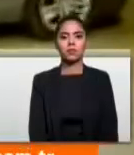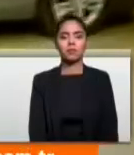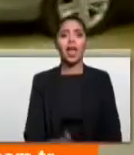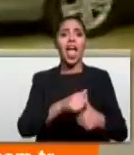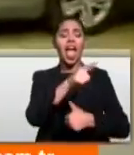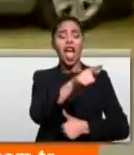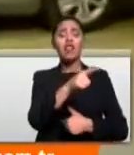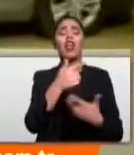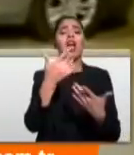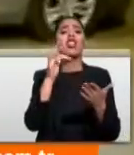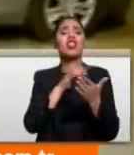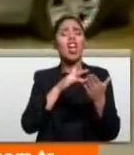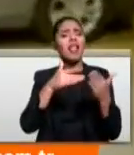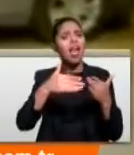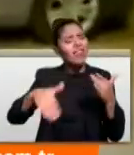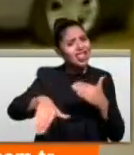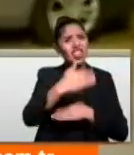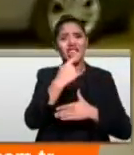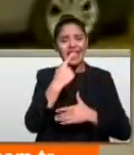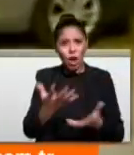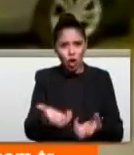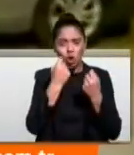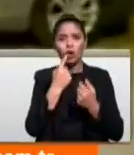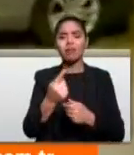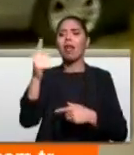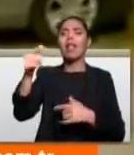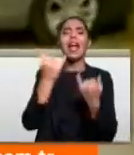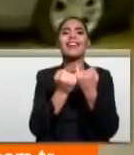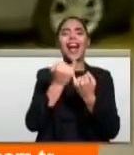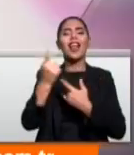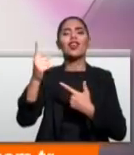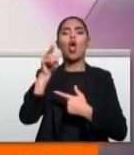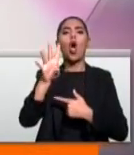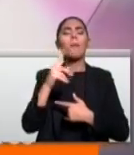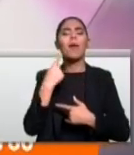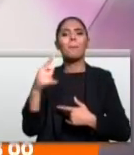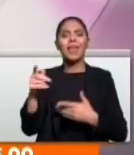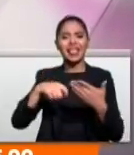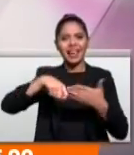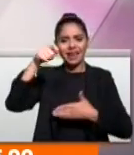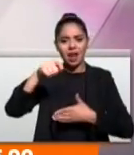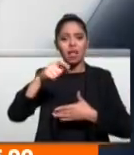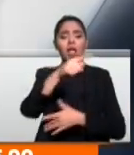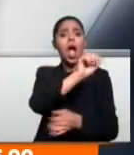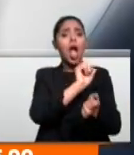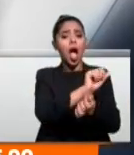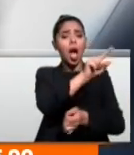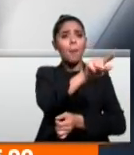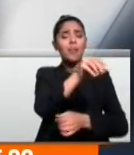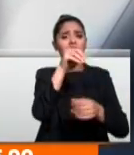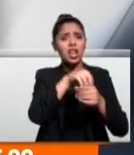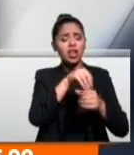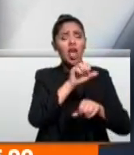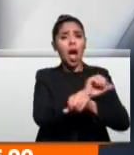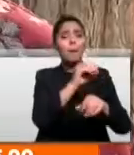Eşi cezaevinden çıksın diye kardeşine 15 bin lira kredi çektirdi. Hapisteki koca dışarı çıkar çıkmaz